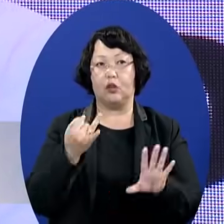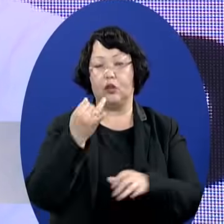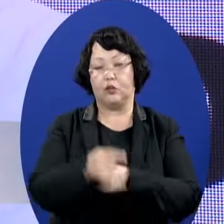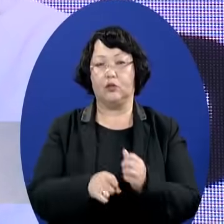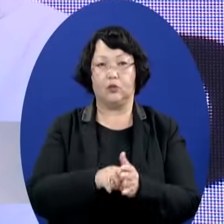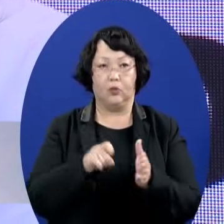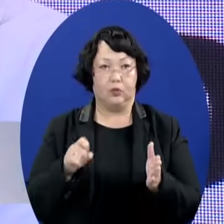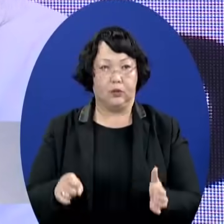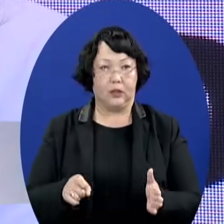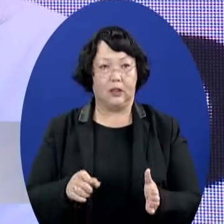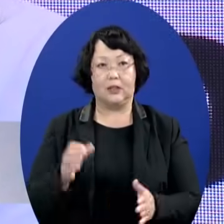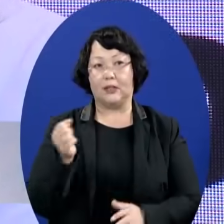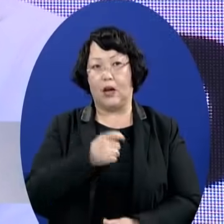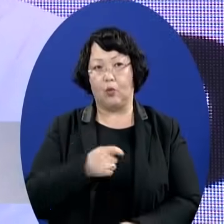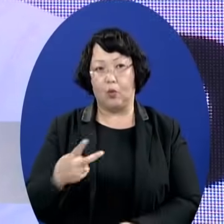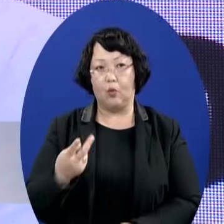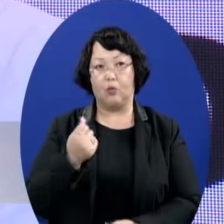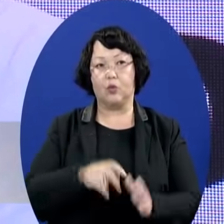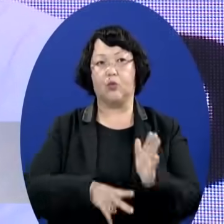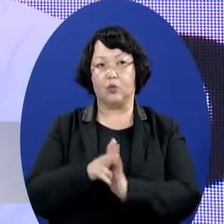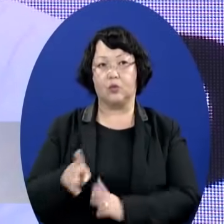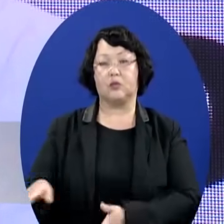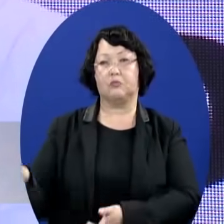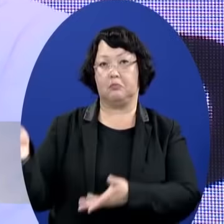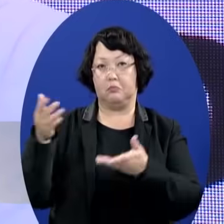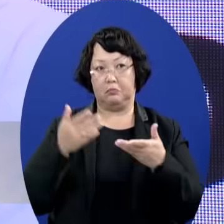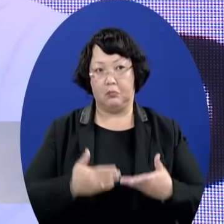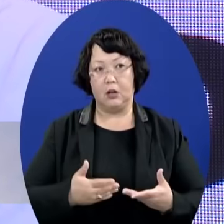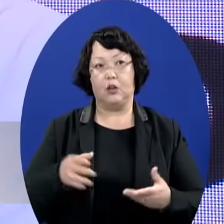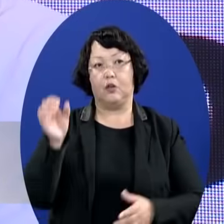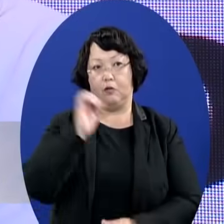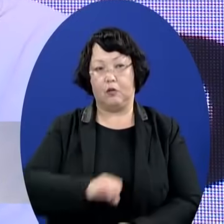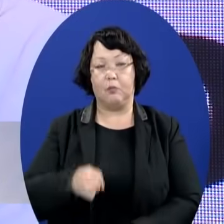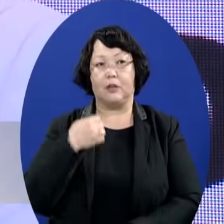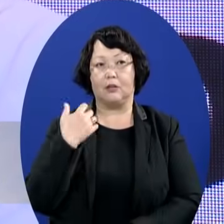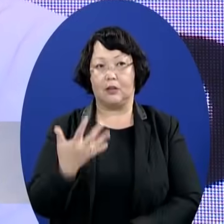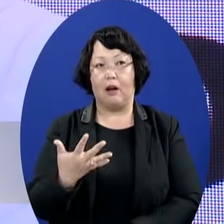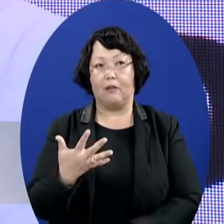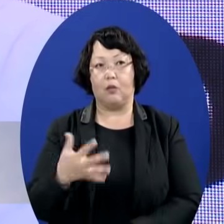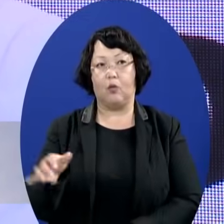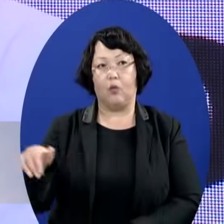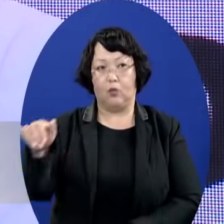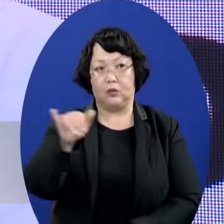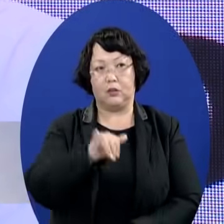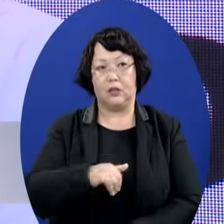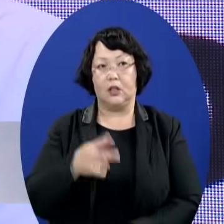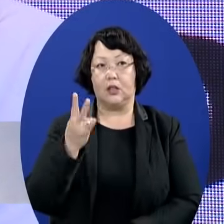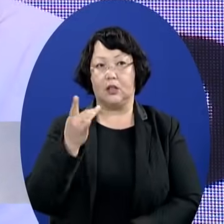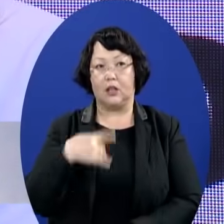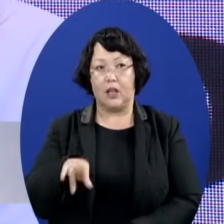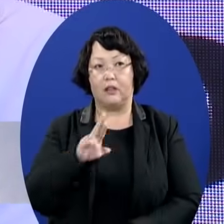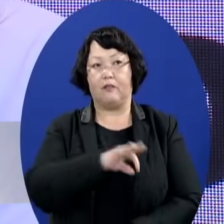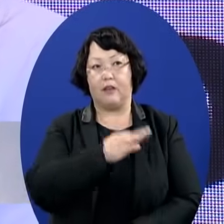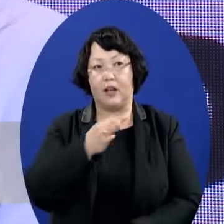хугацаатай ийм санхүүжилтийг босгож өгч байна. Тэгэхээр Европын 5 улсын гэр Нидерландын,